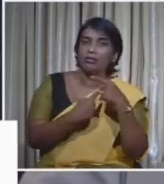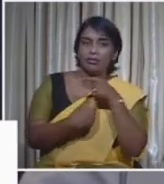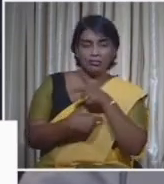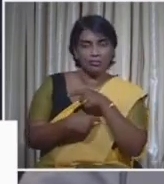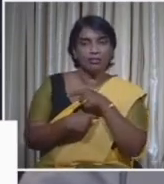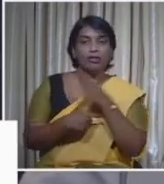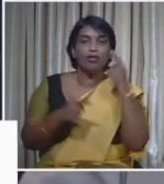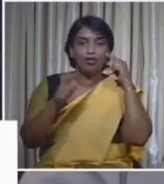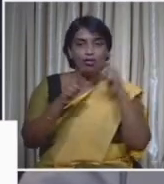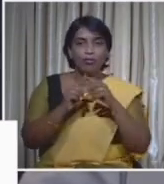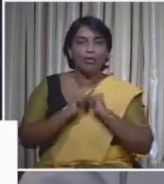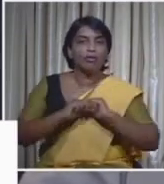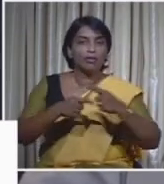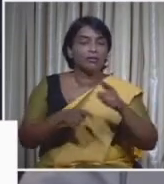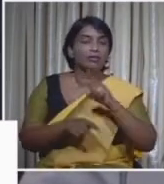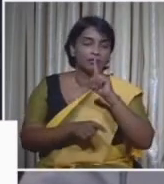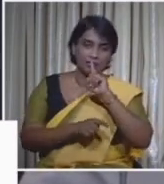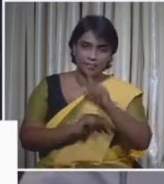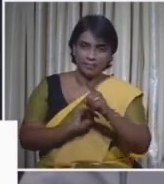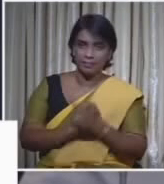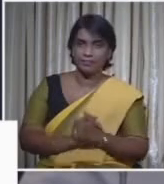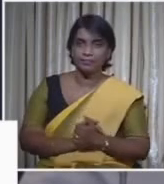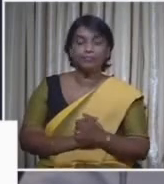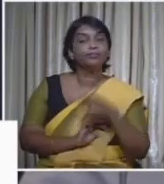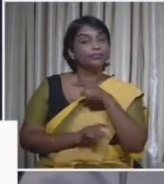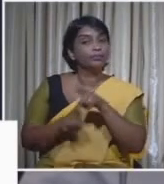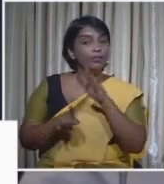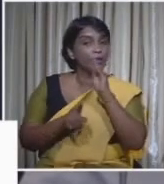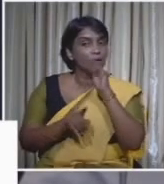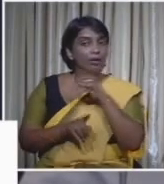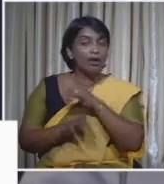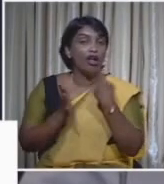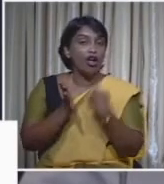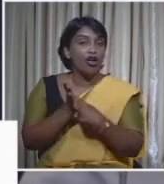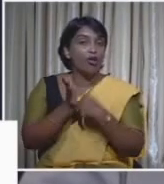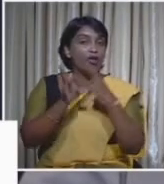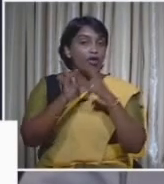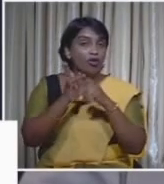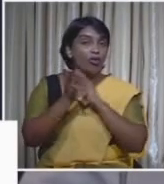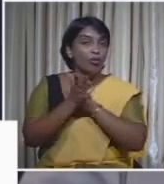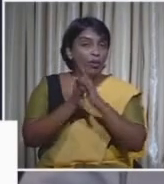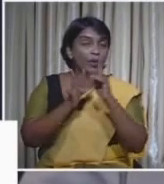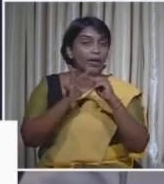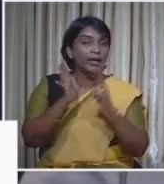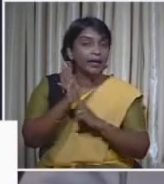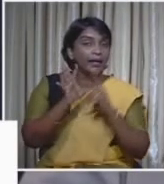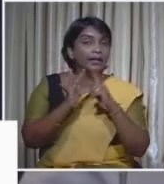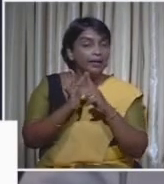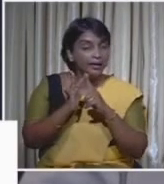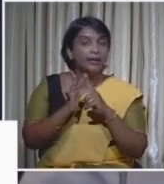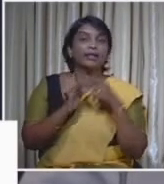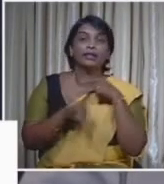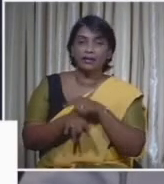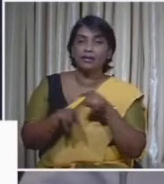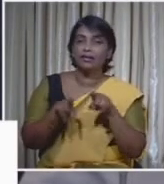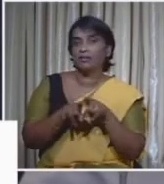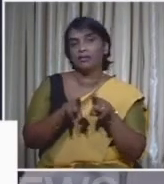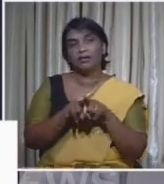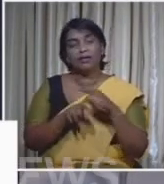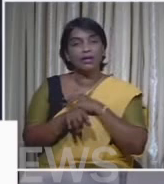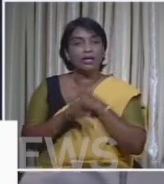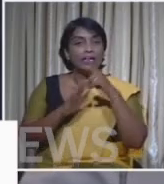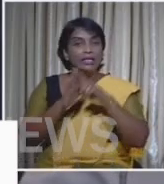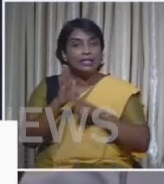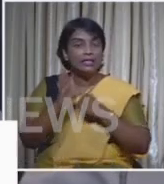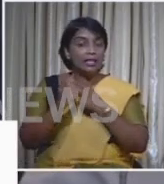ඒ සඳහා පියවර ගන්නත් කියලා ඉල්ලා සිටියා. මෙය හුදෙක් රෝහිණී විජේරත්නට, රෝහිණී කවිරත්නට, එහෙම නැත්නම් ජලනී